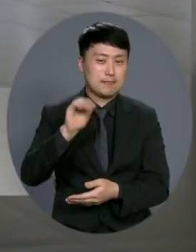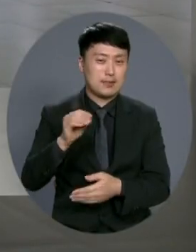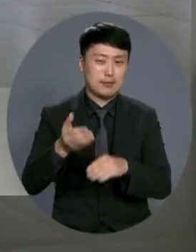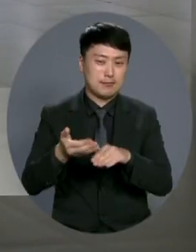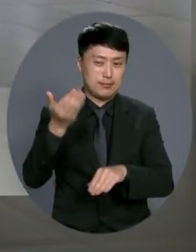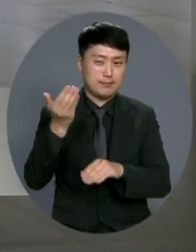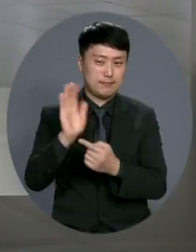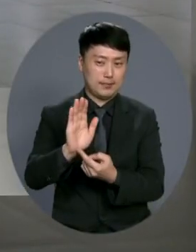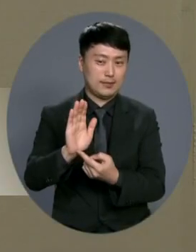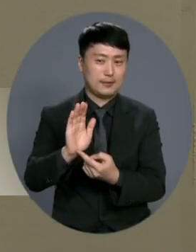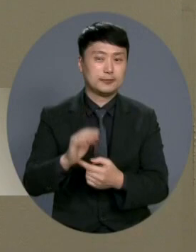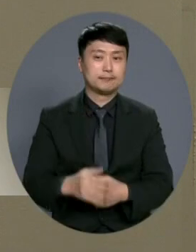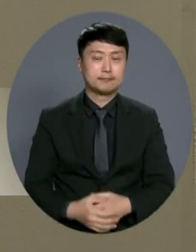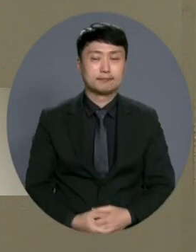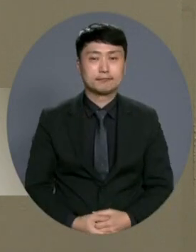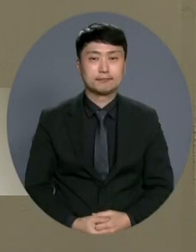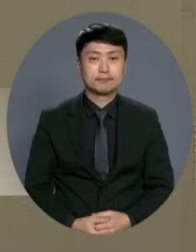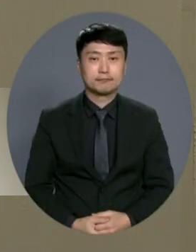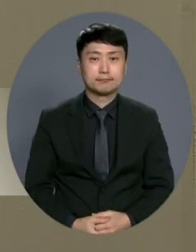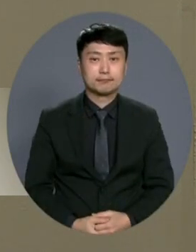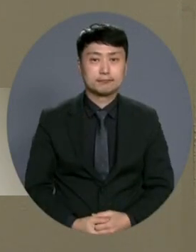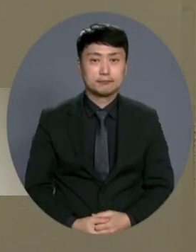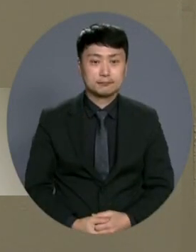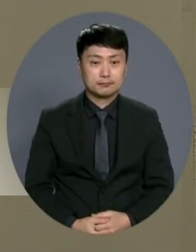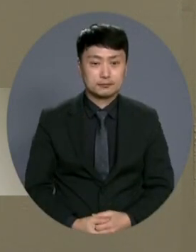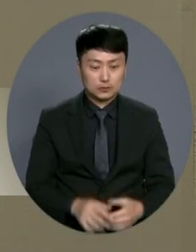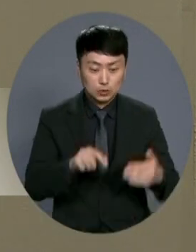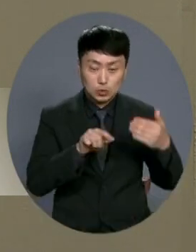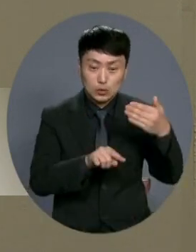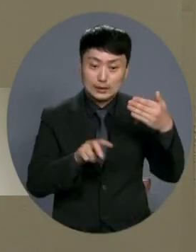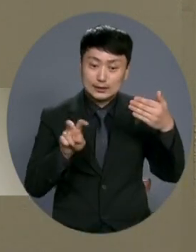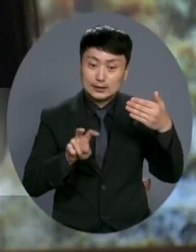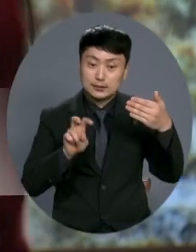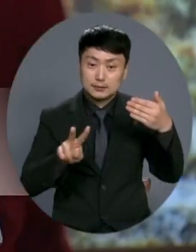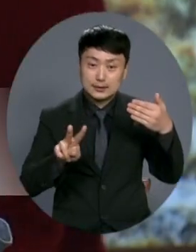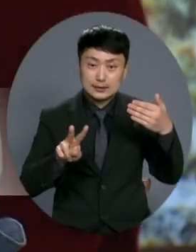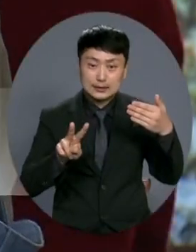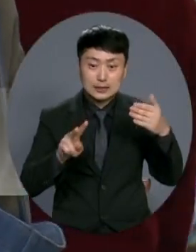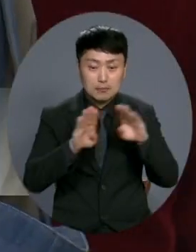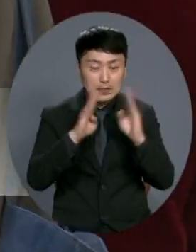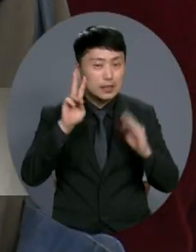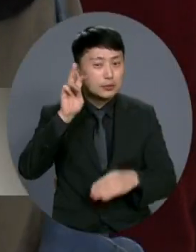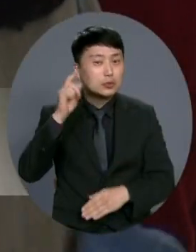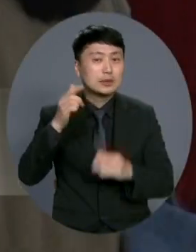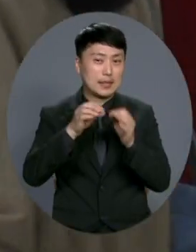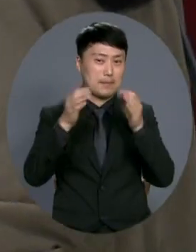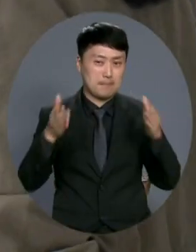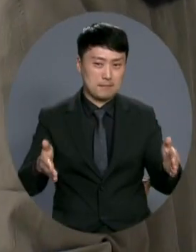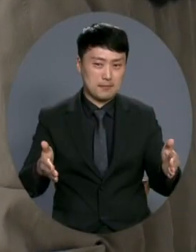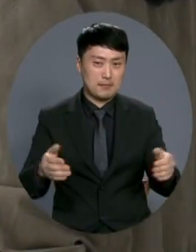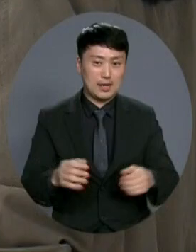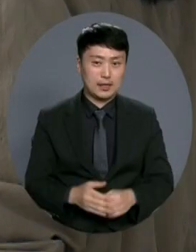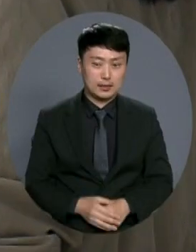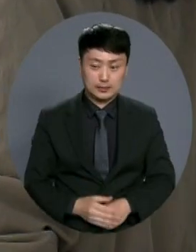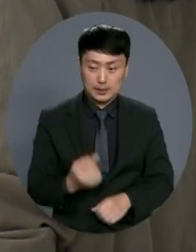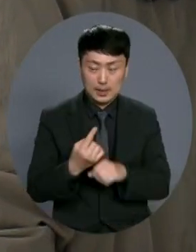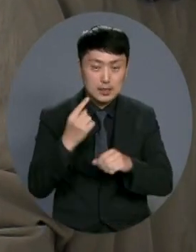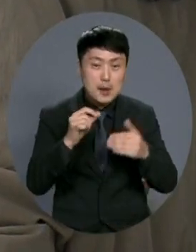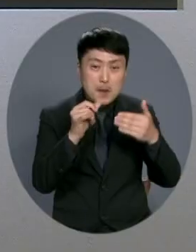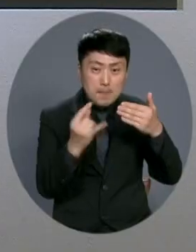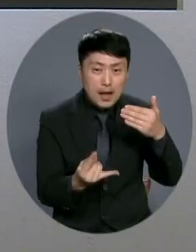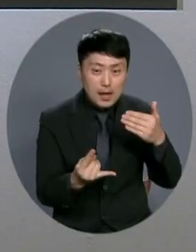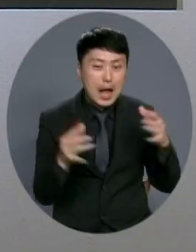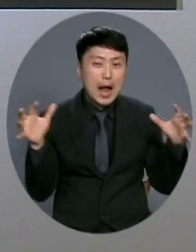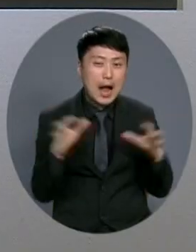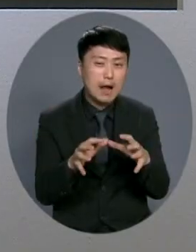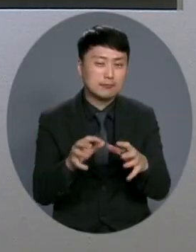넘어섰다고 밝혔습니다. 지난달 20일 개막한 지 26일 만입니다. 지난 8회 때 총 관람객